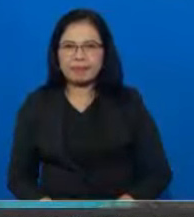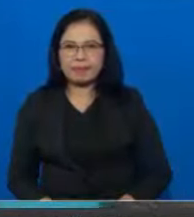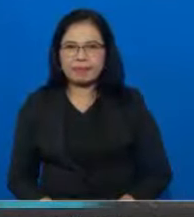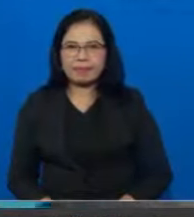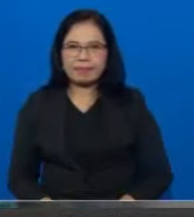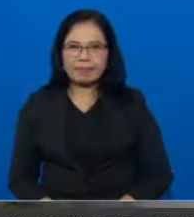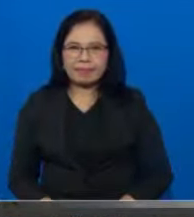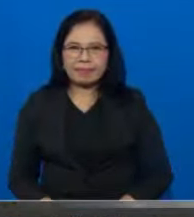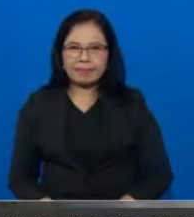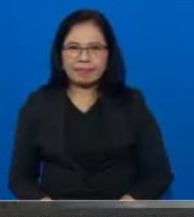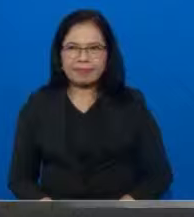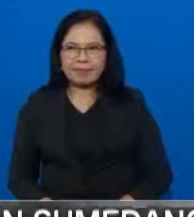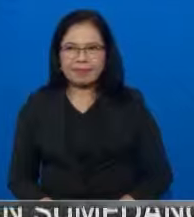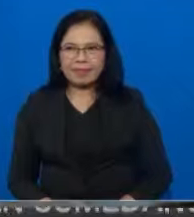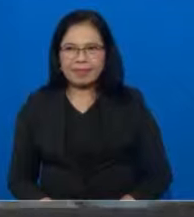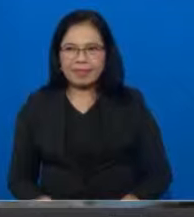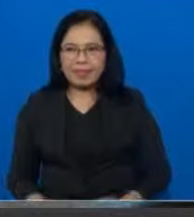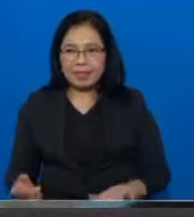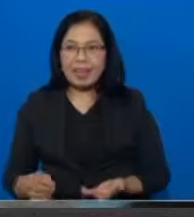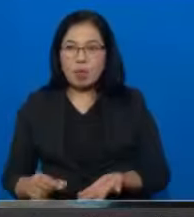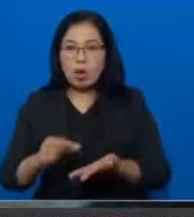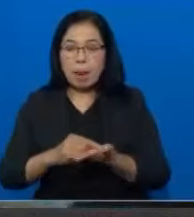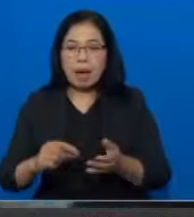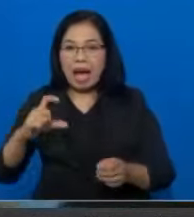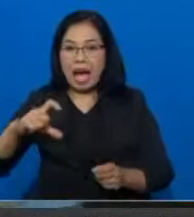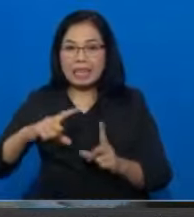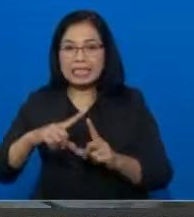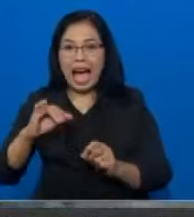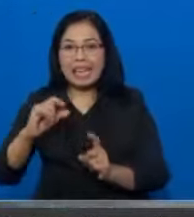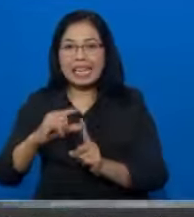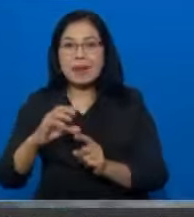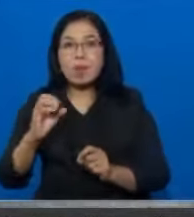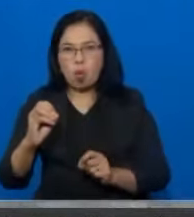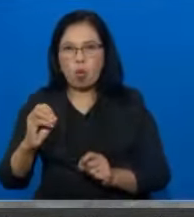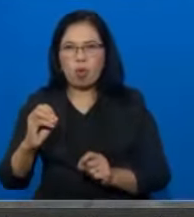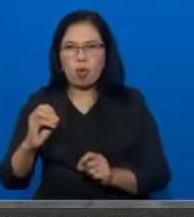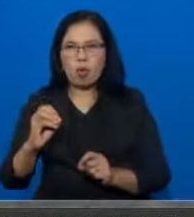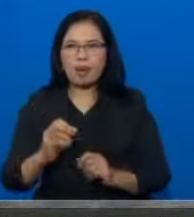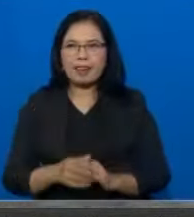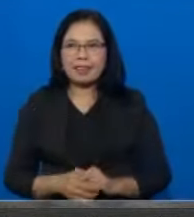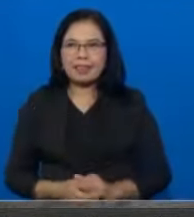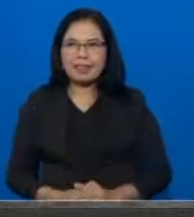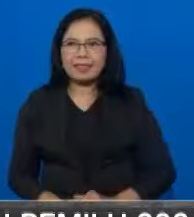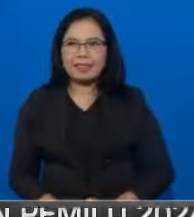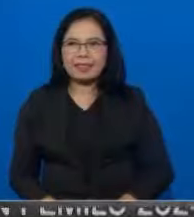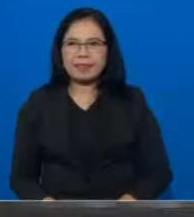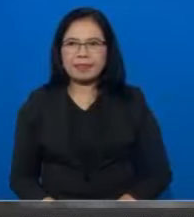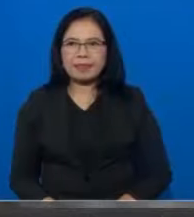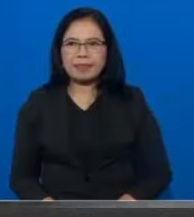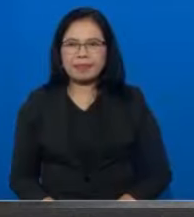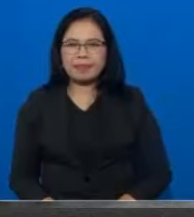Lanjut kita persiapkan caipo. Ada yang pernah makan pakai tongcai atau caipo? Nah,